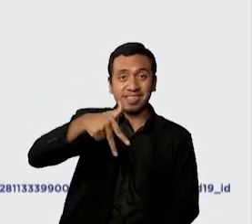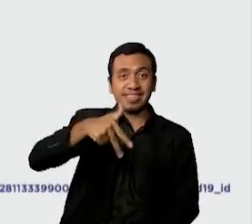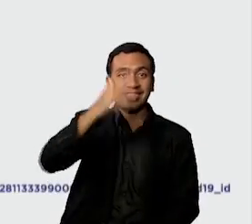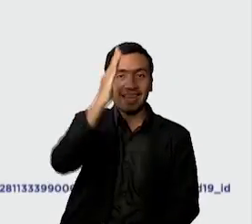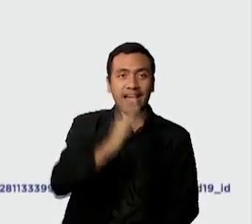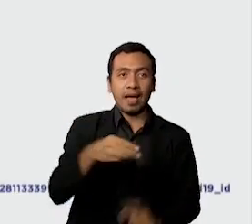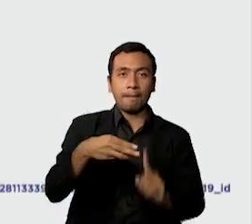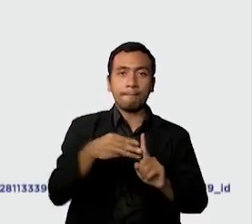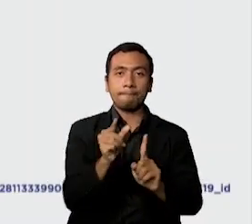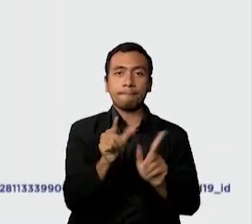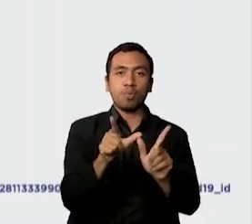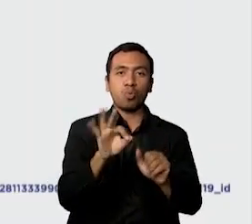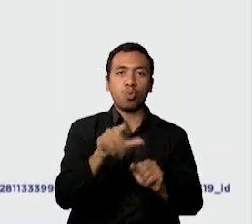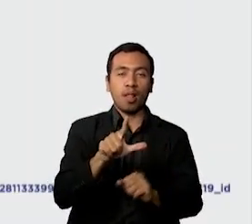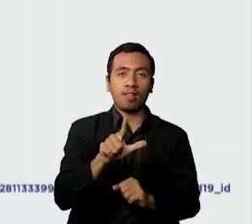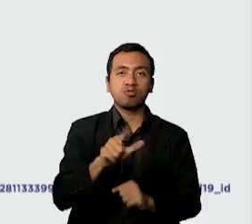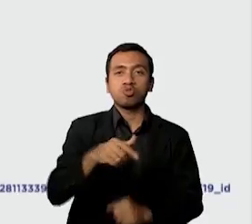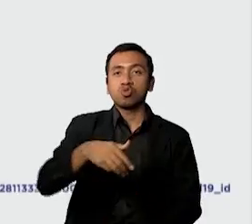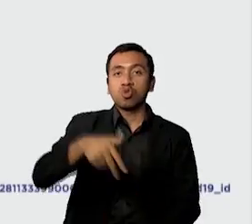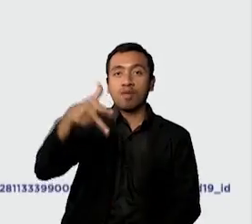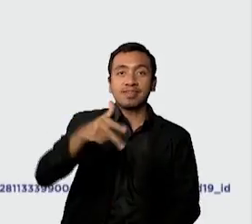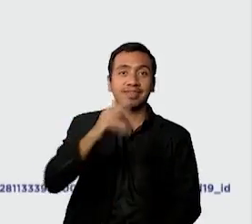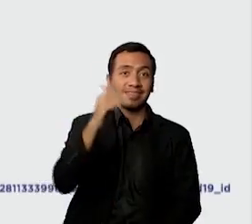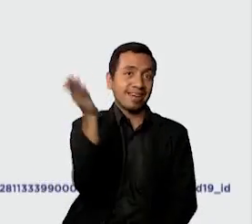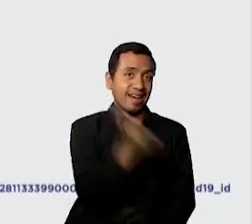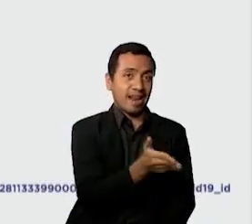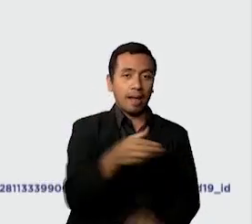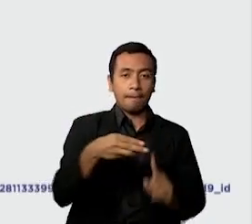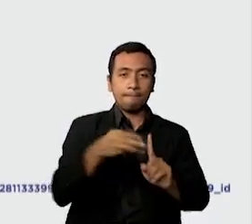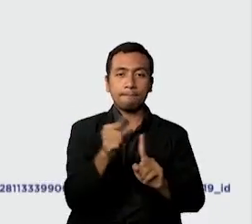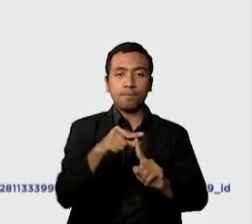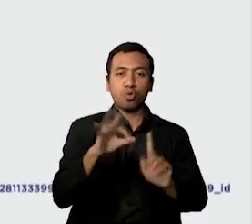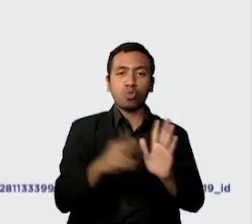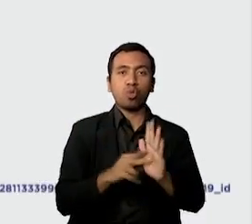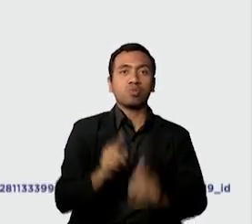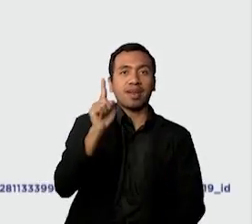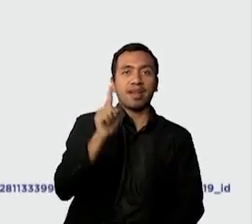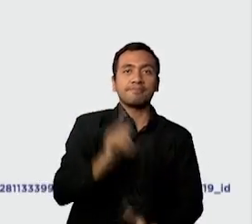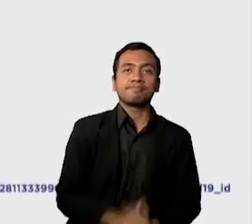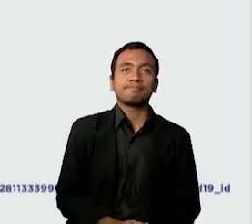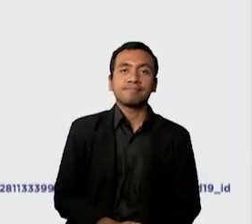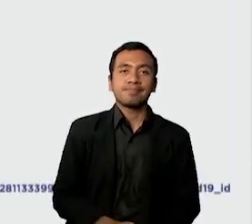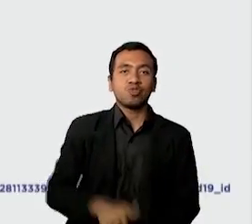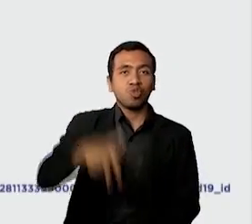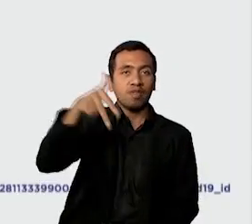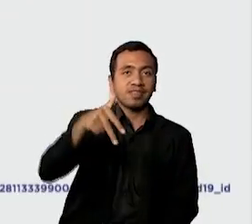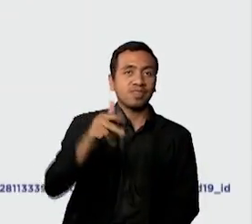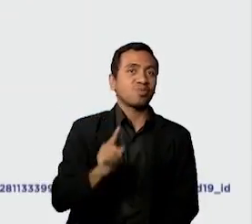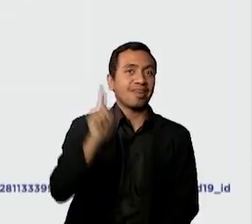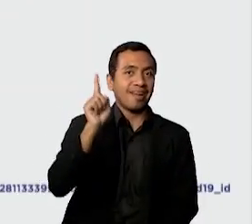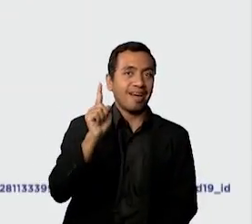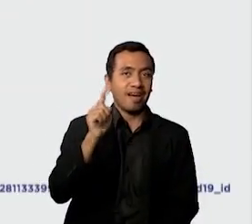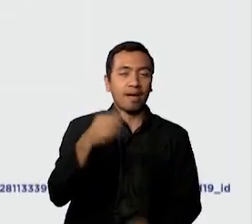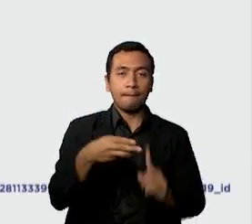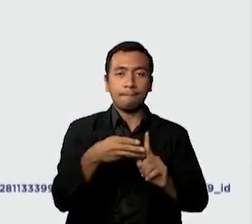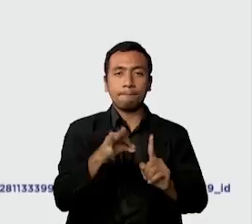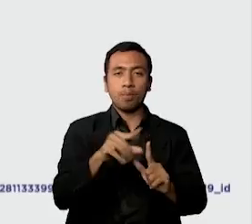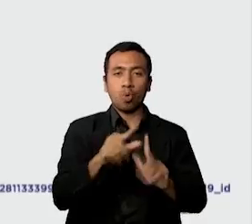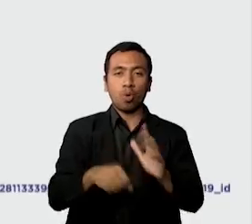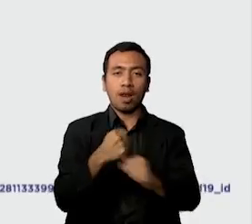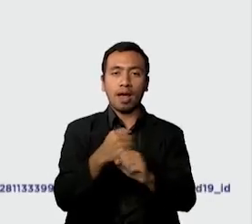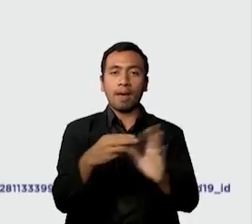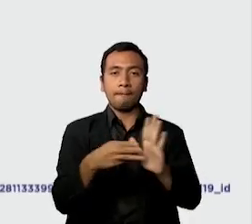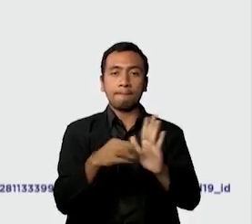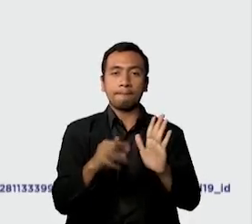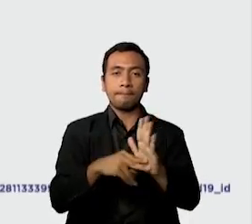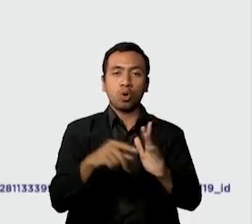Buol, Provinsi Sulawesi Tenggara, Buton Utara, Provinsi Sulawesi Utara, Bolaang Mongondo